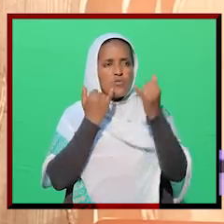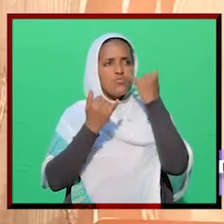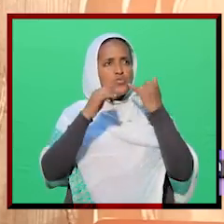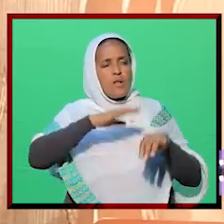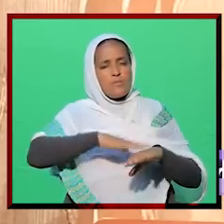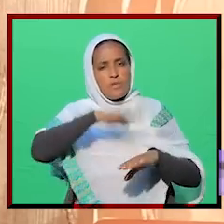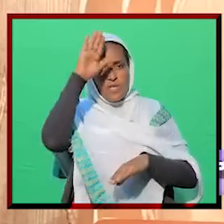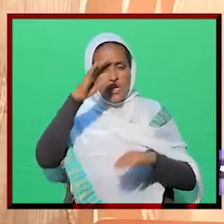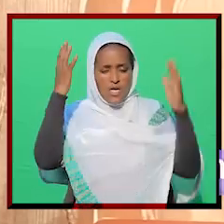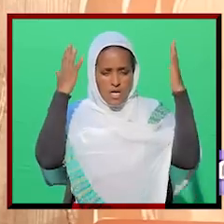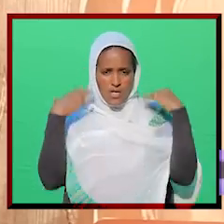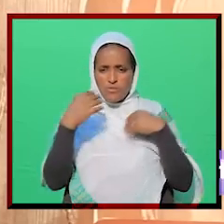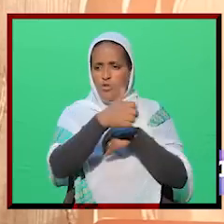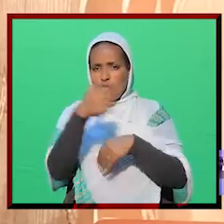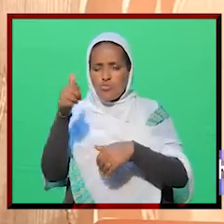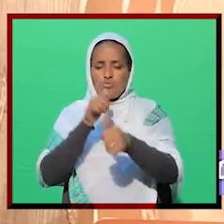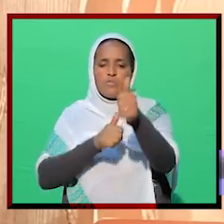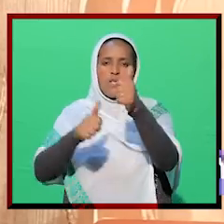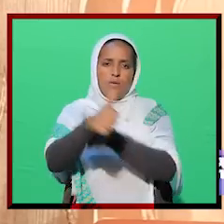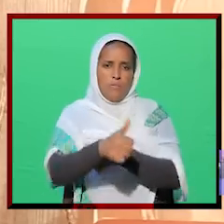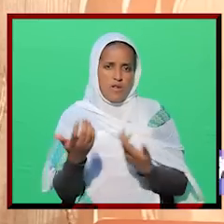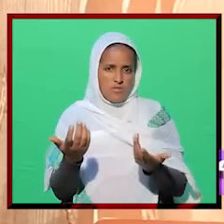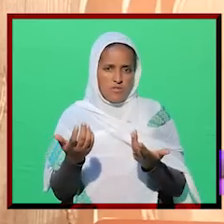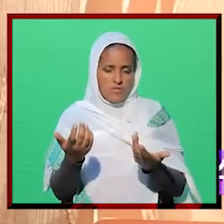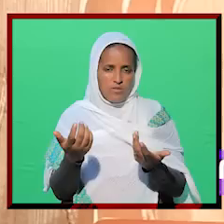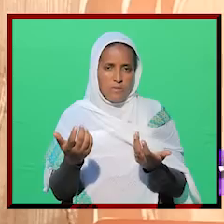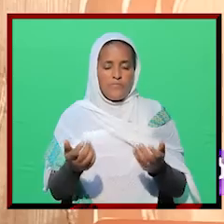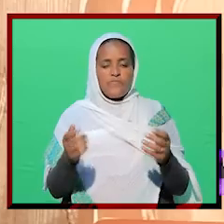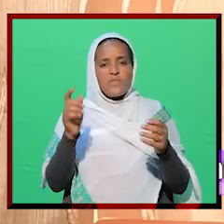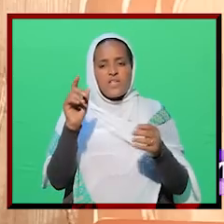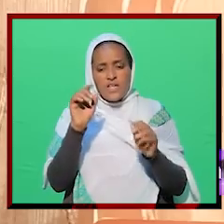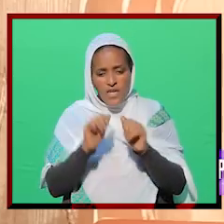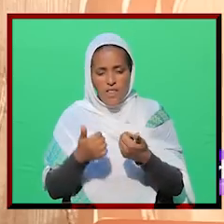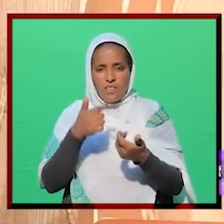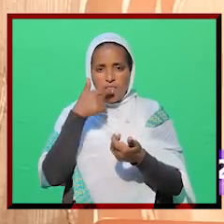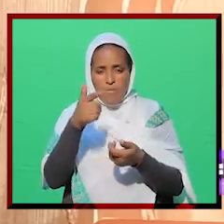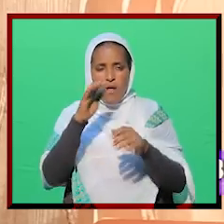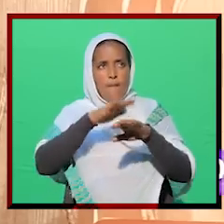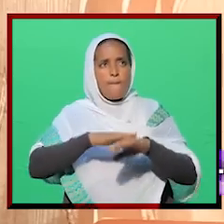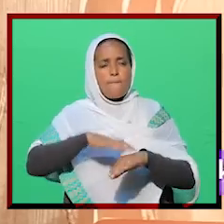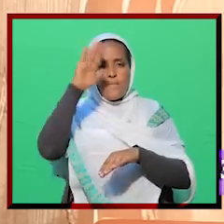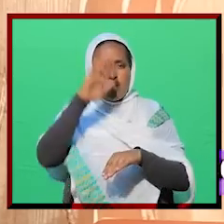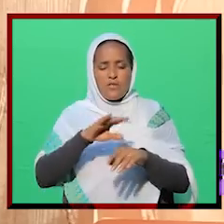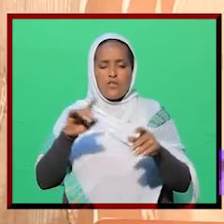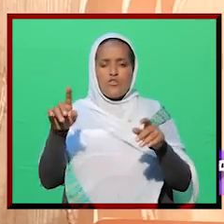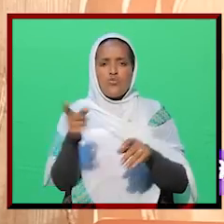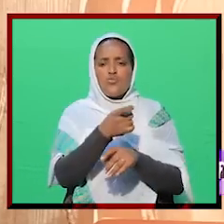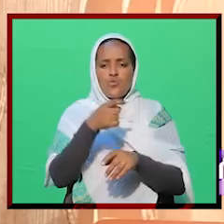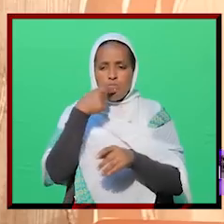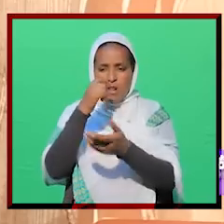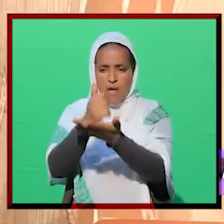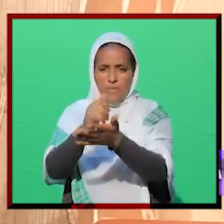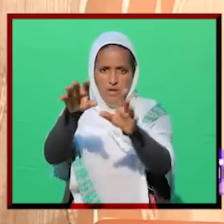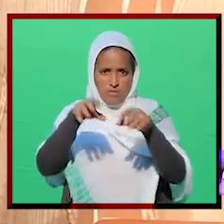የተቀበለች ክርስትናን የተቀበለች ሀገር በመሆኗ በአለም ታሪክ ልዩ ታሪክ ነው ያላት። እንደ ሌሎቹ አይደለችም። ኢትዮጵያ